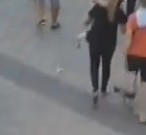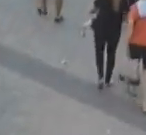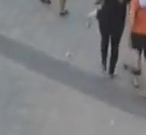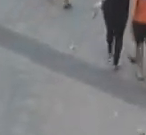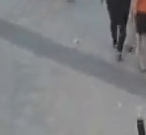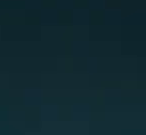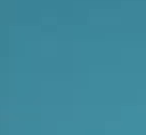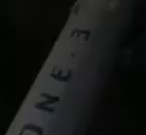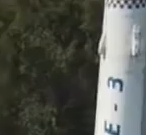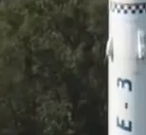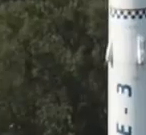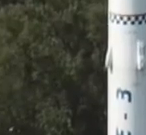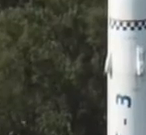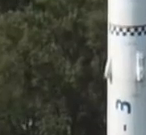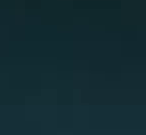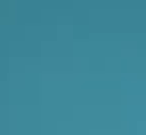Музика